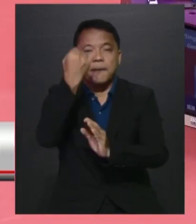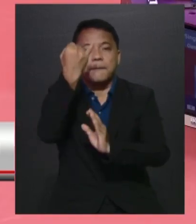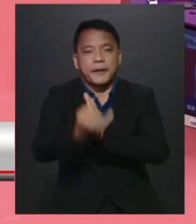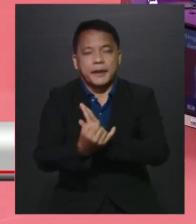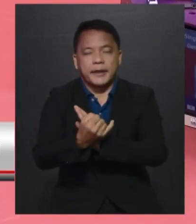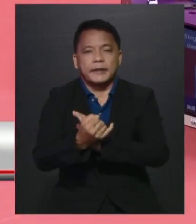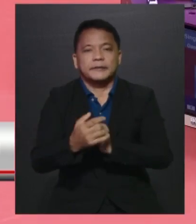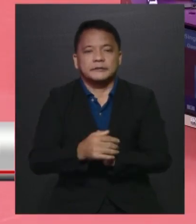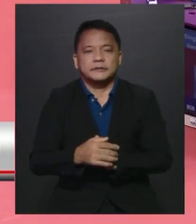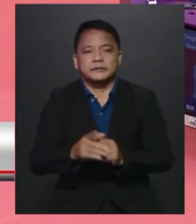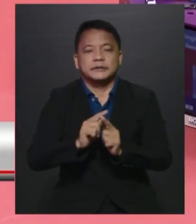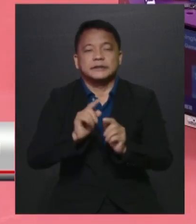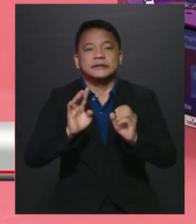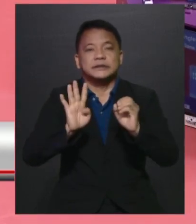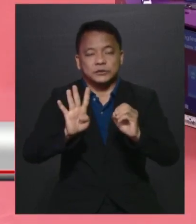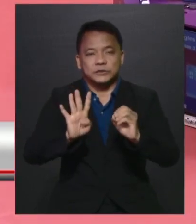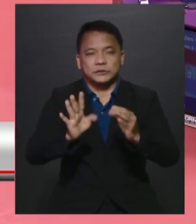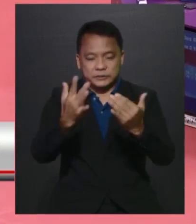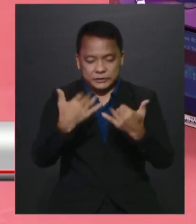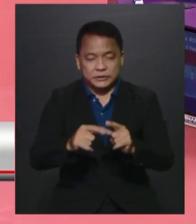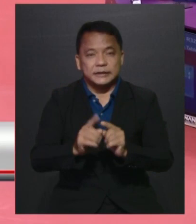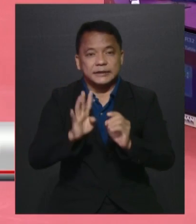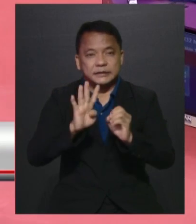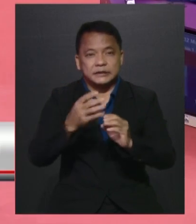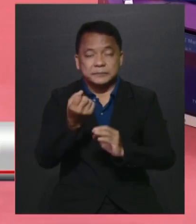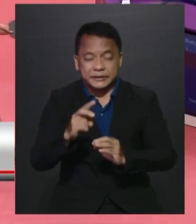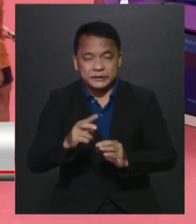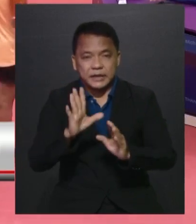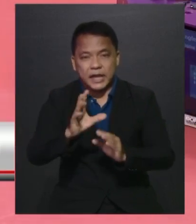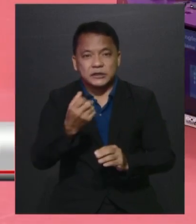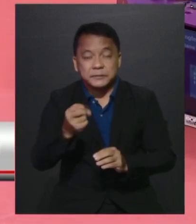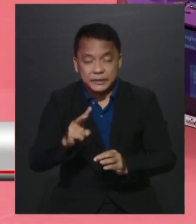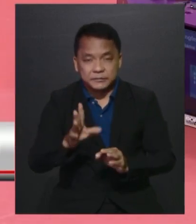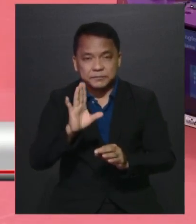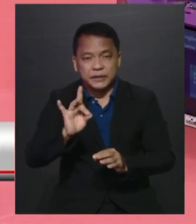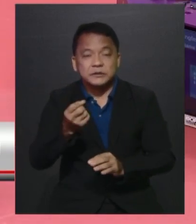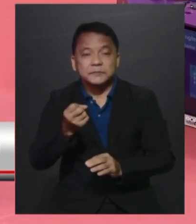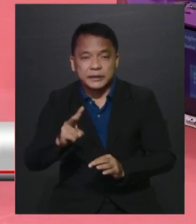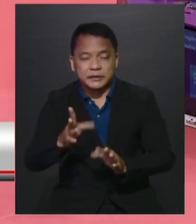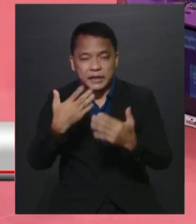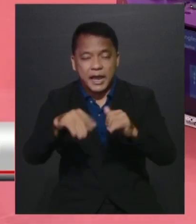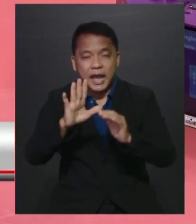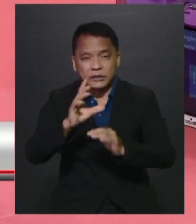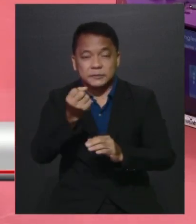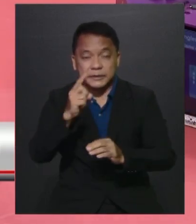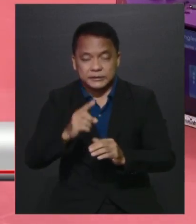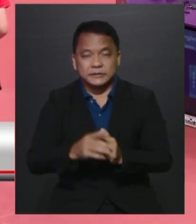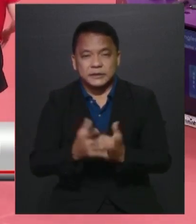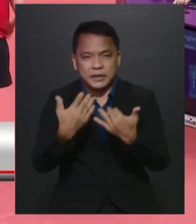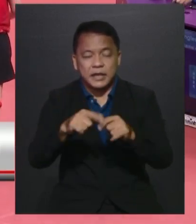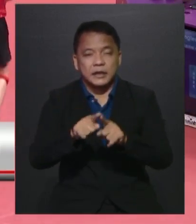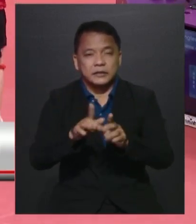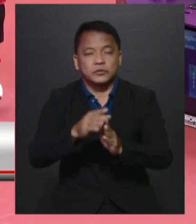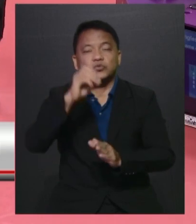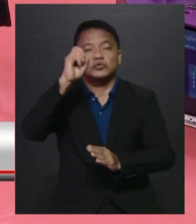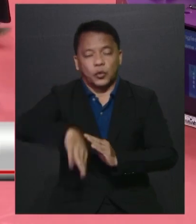ไปขาดลอยเลยสกอร์4-0นะคะ4-11 5-11 8-11 และ5-11นะคะทำให้ต้อง